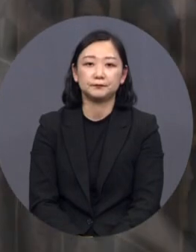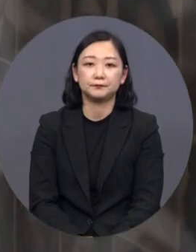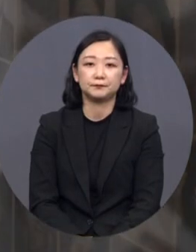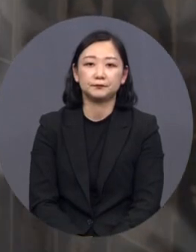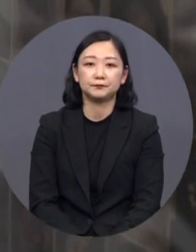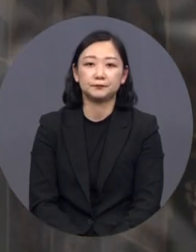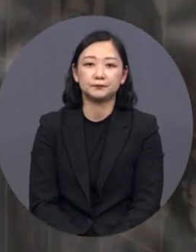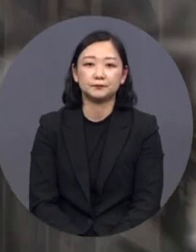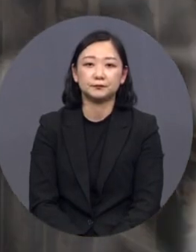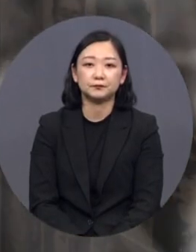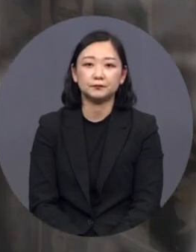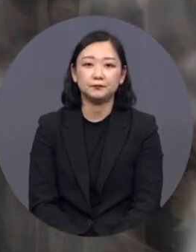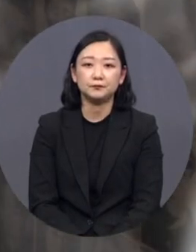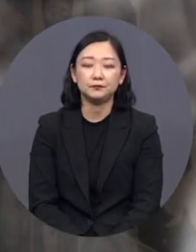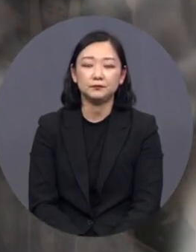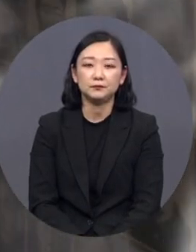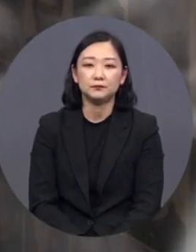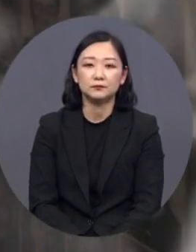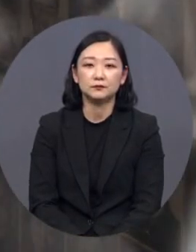뉴스